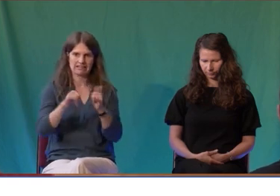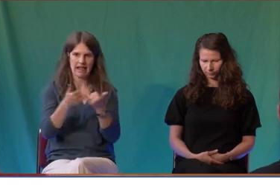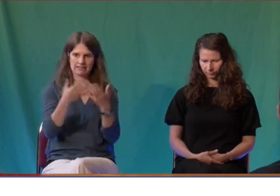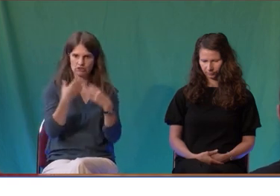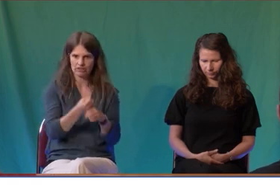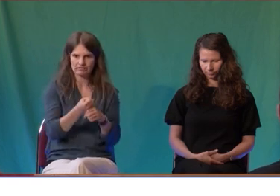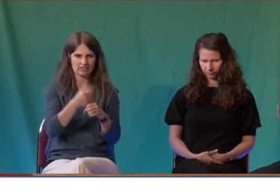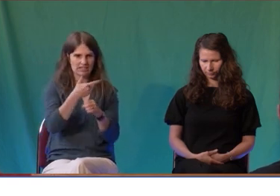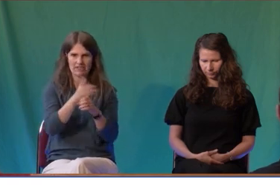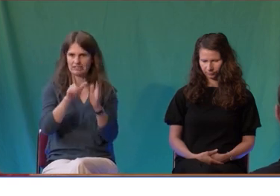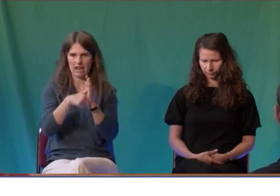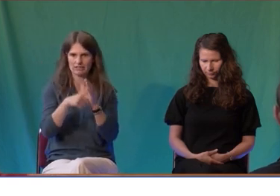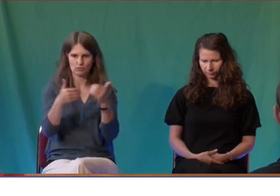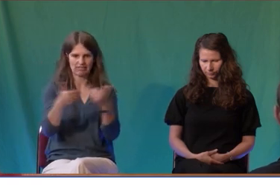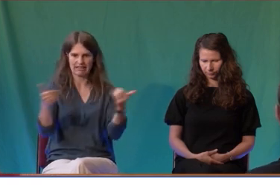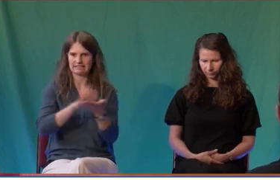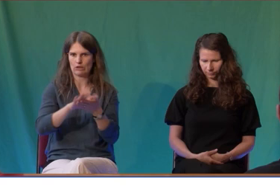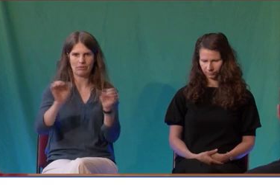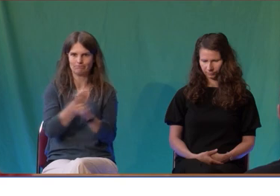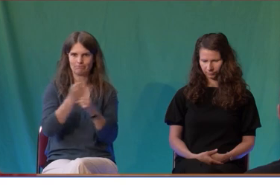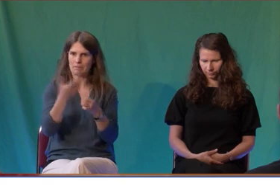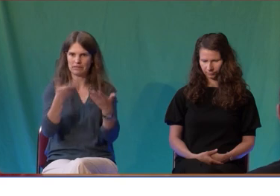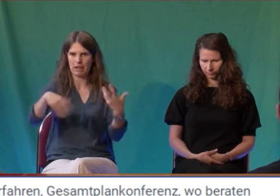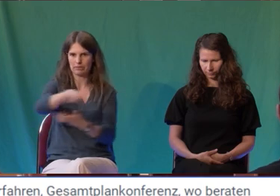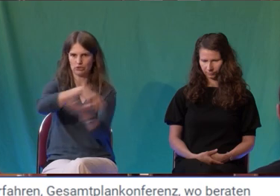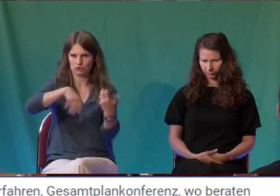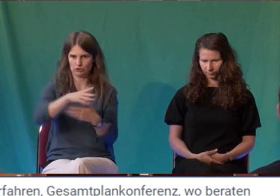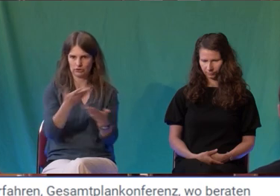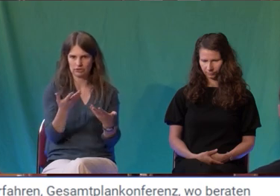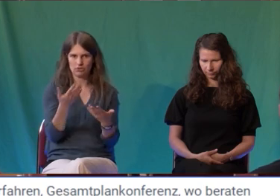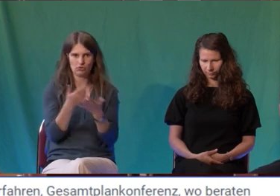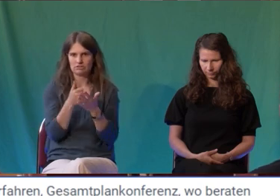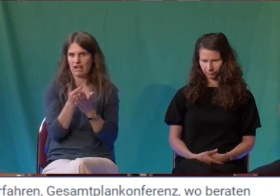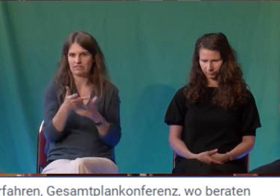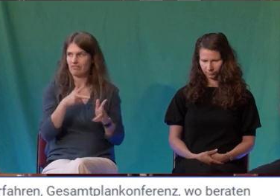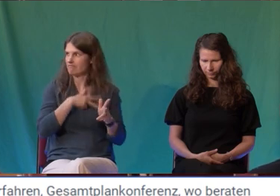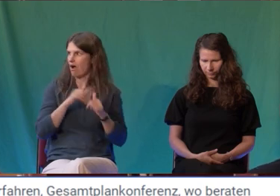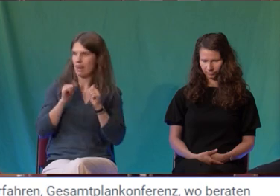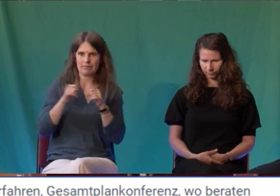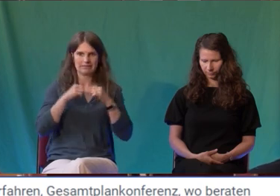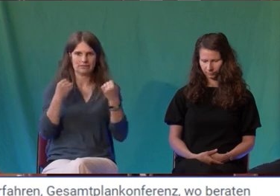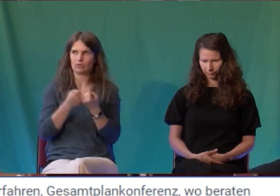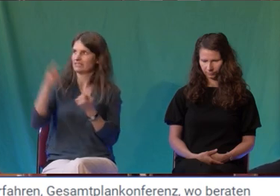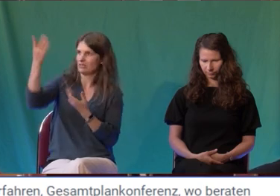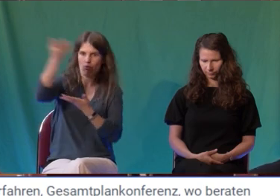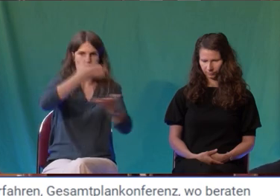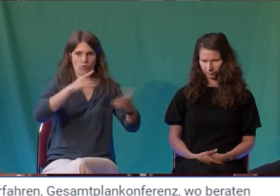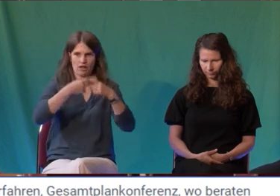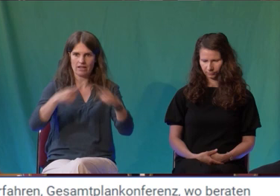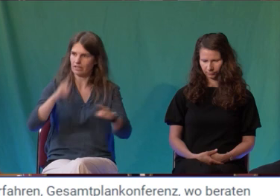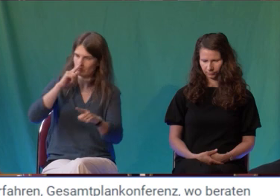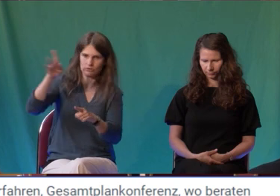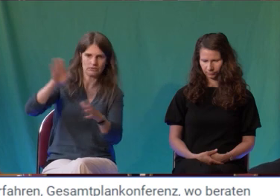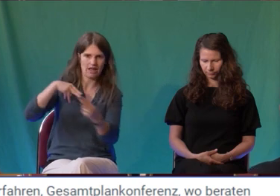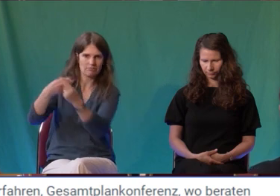direkt getrennt werden können und letztendlich an der Lebenswelt und dann Lebenssituation der familienorientiert werden müssen